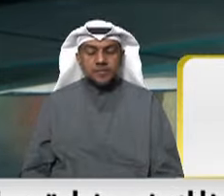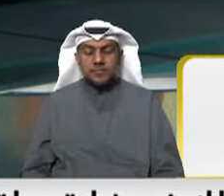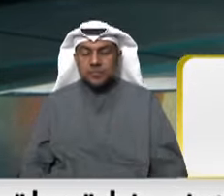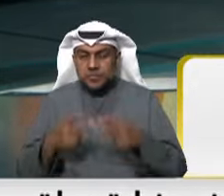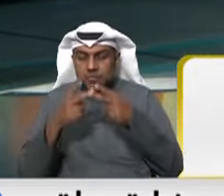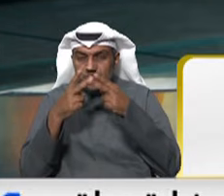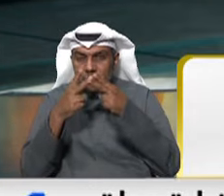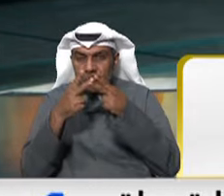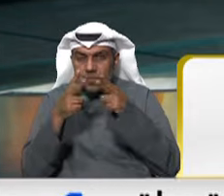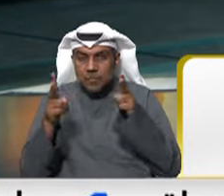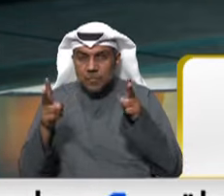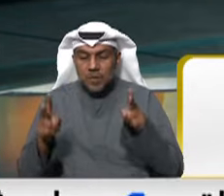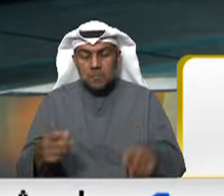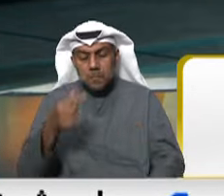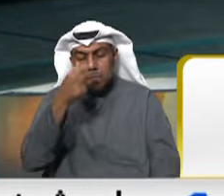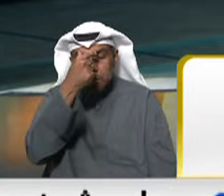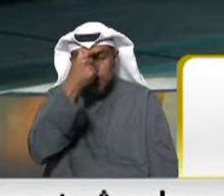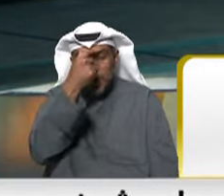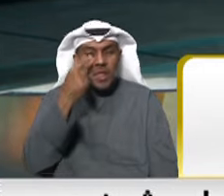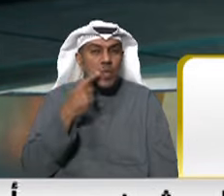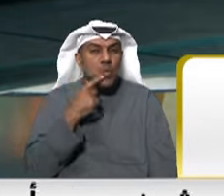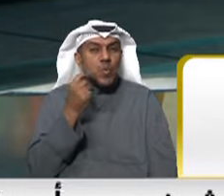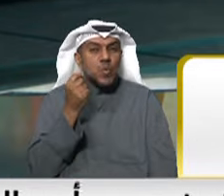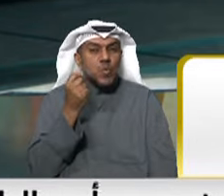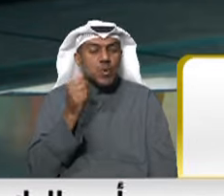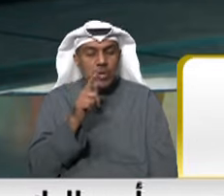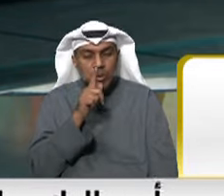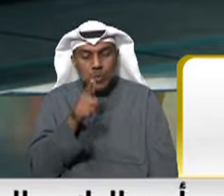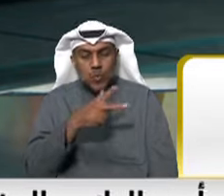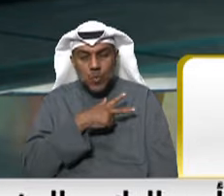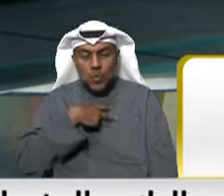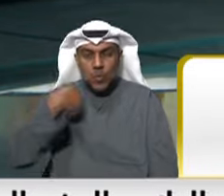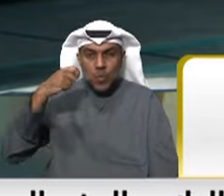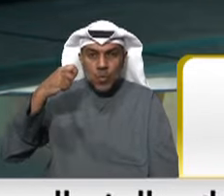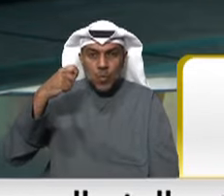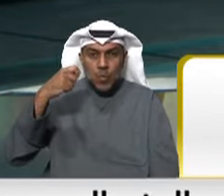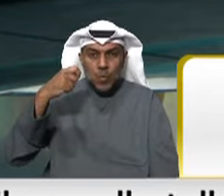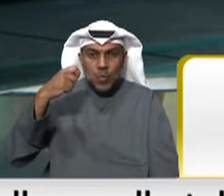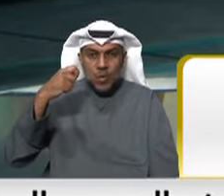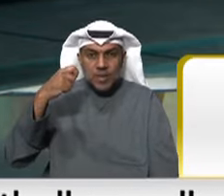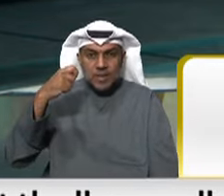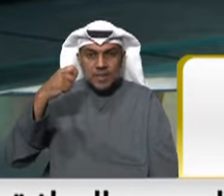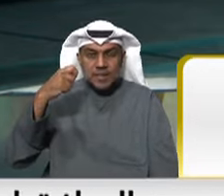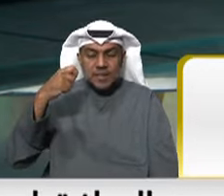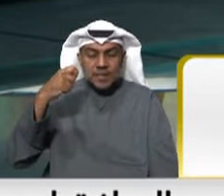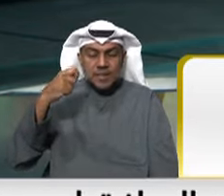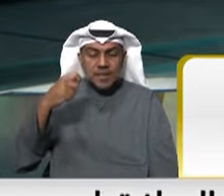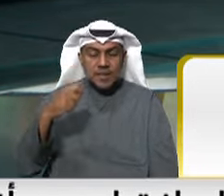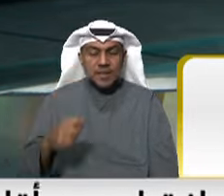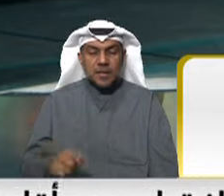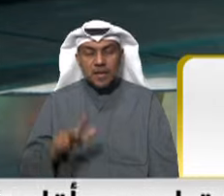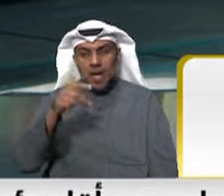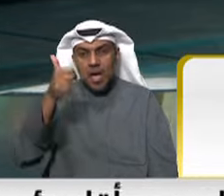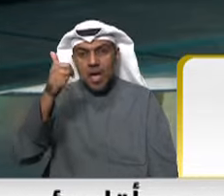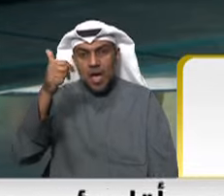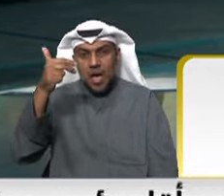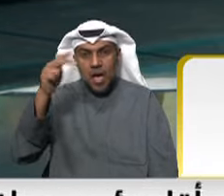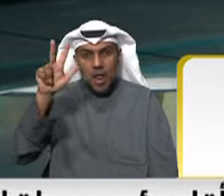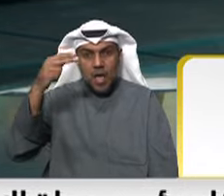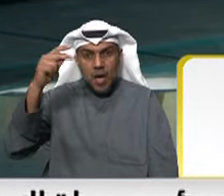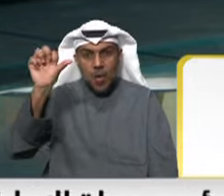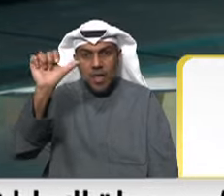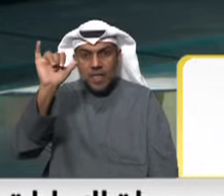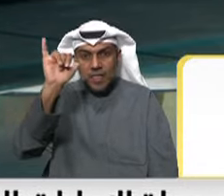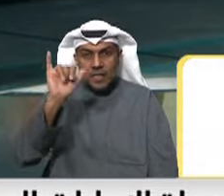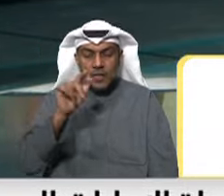جروح مرضى السكري. العوضي صرح على هامش تدشينه لوحدة العلاج بالأكسجين المضغوط أن مستشفى مبارك